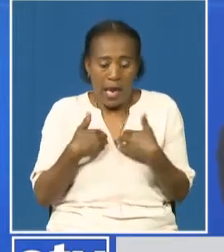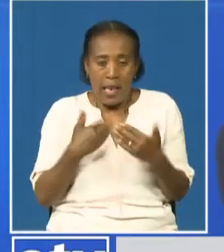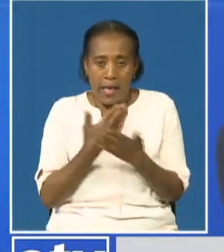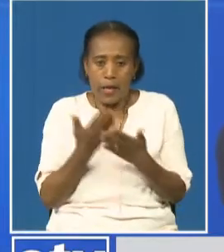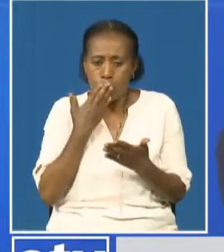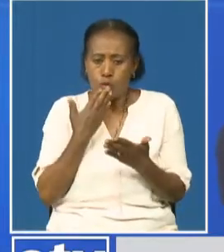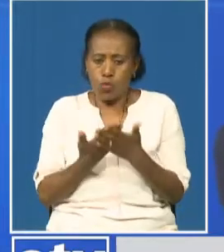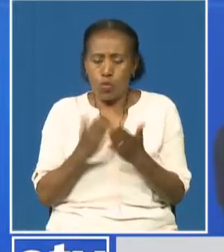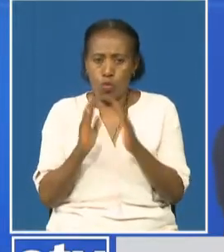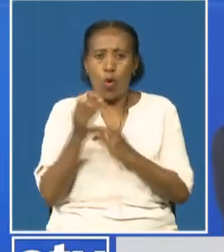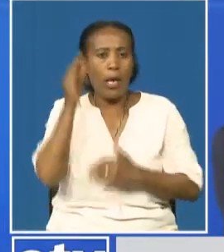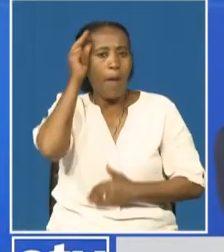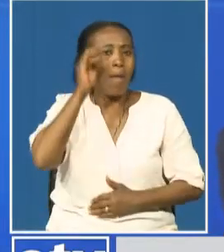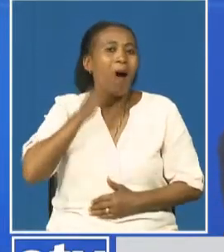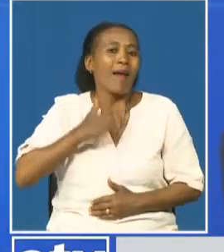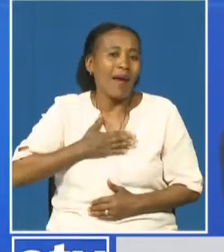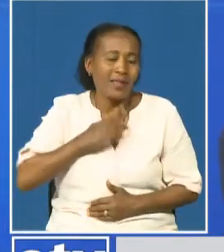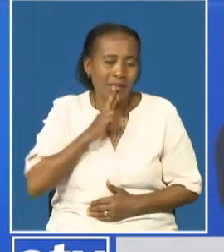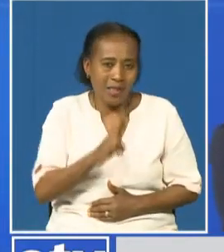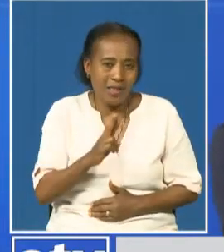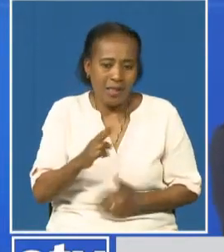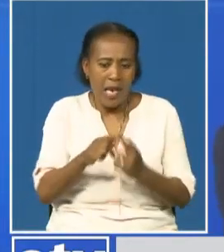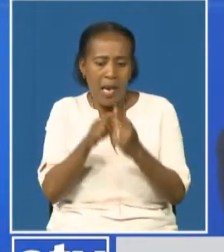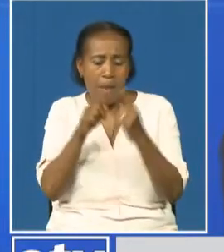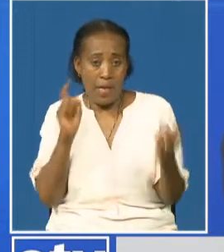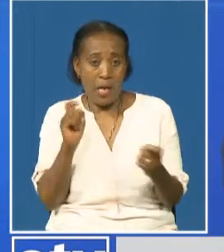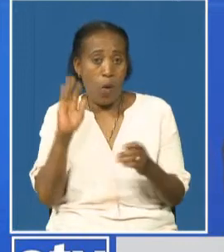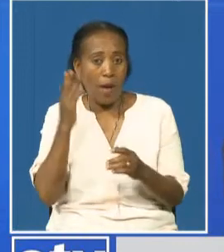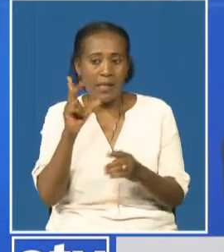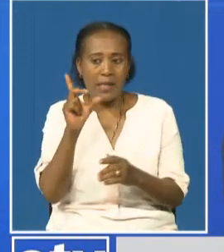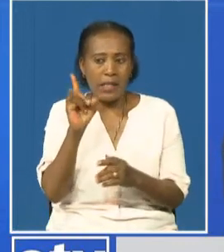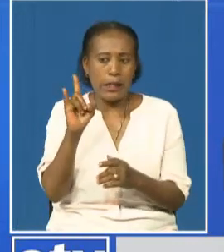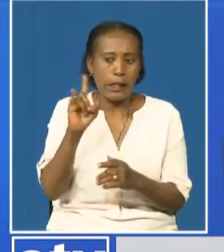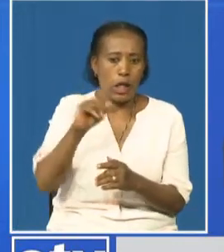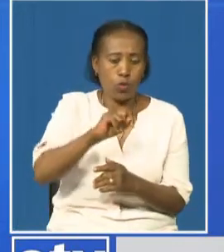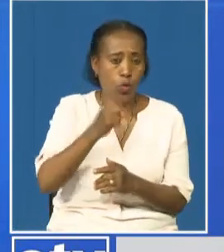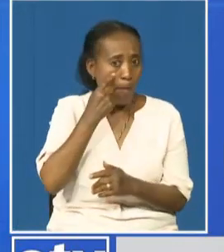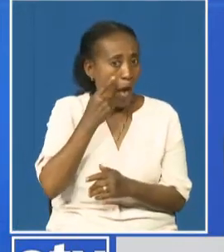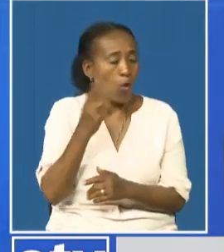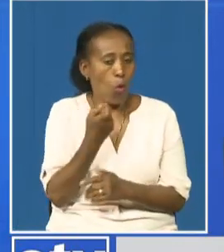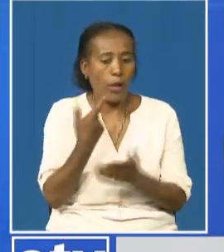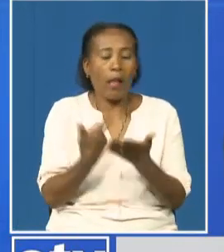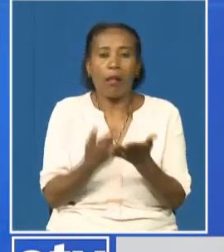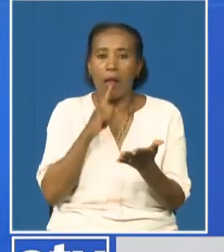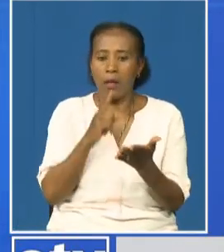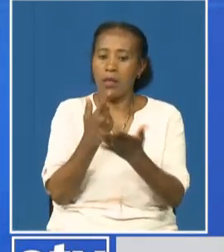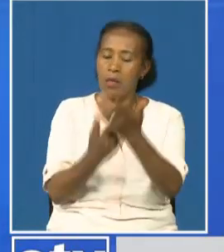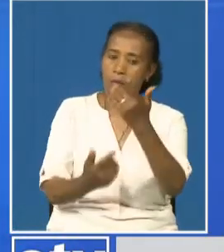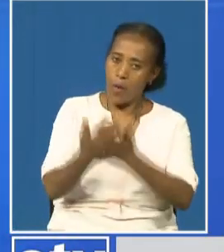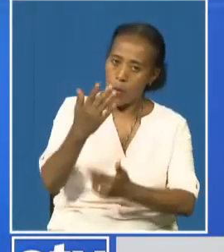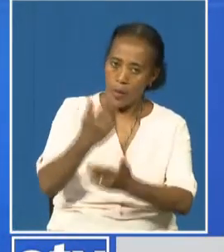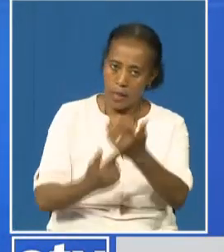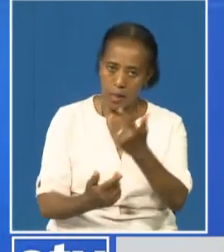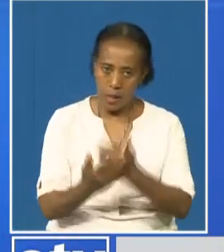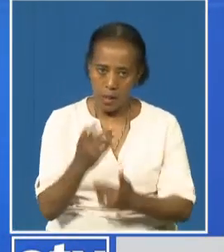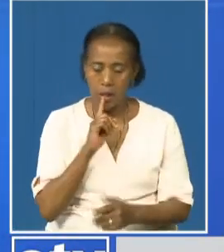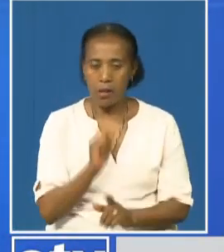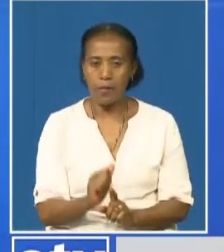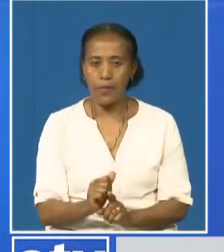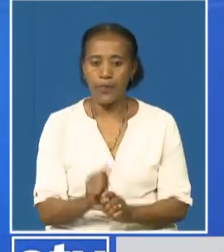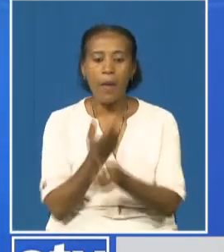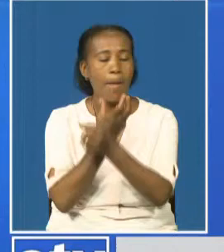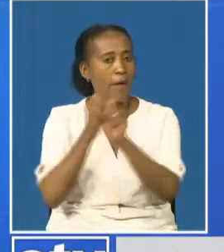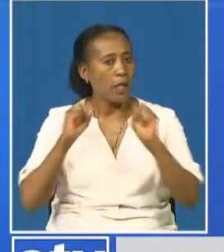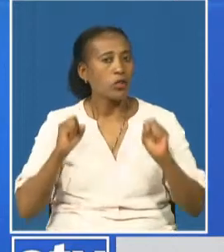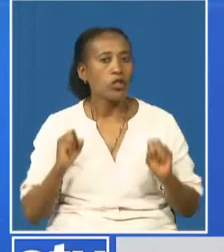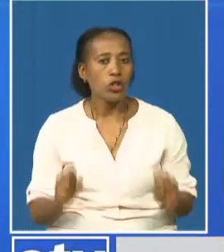ያለንን ጥሩ የሆነ ባህላችንን የሚቃወም አይነት ይዘት የሚያዩ ከሆነ ይህንን በውይይት